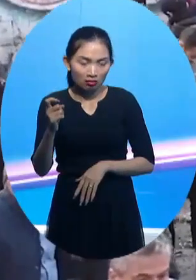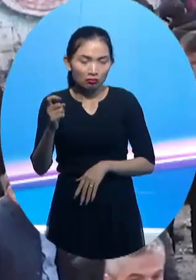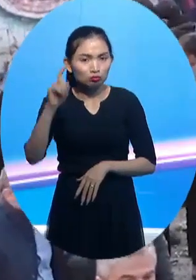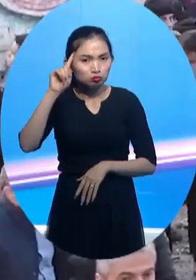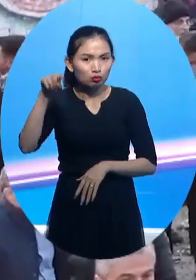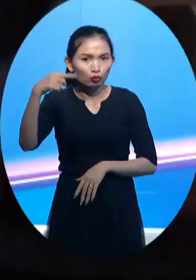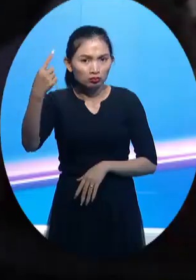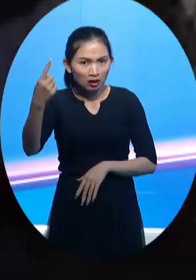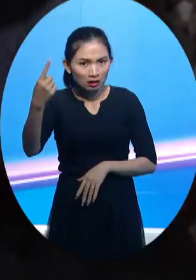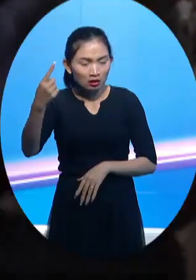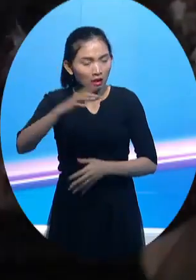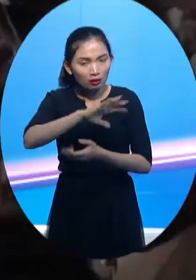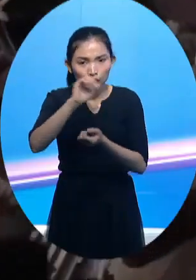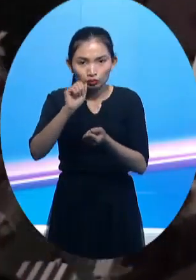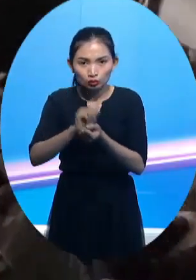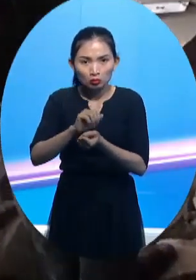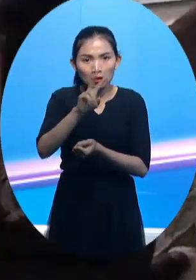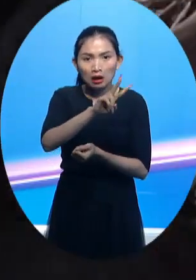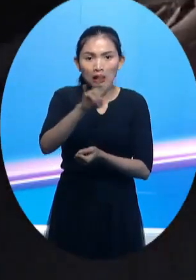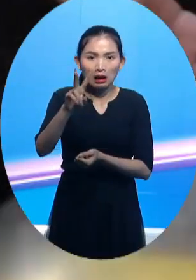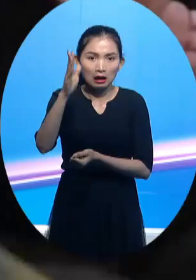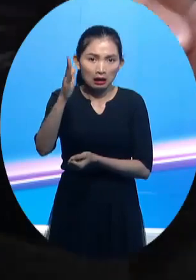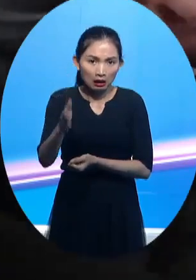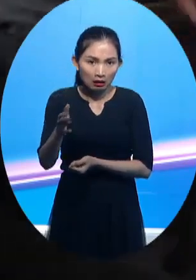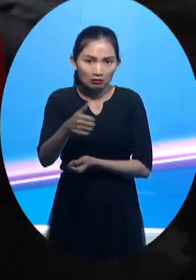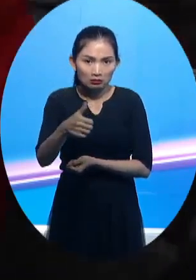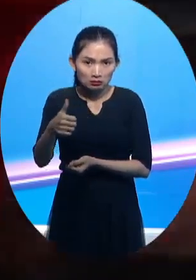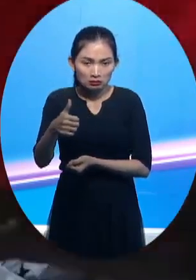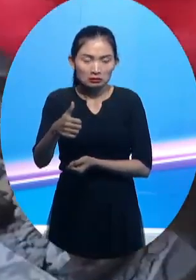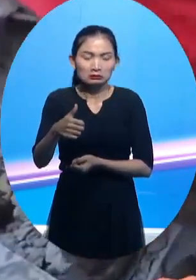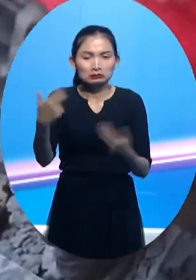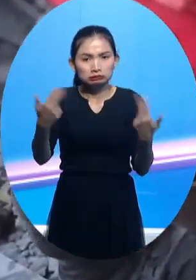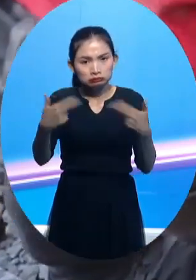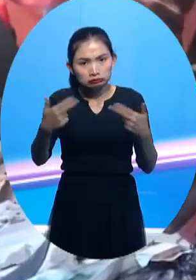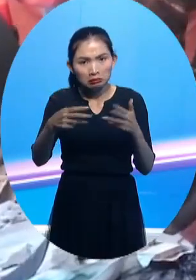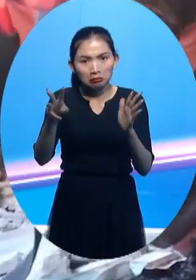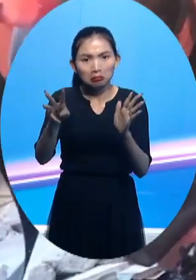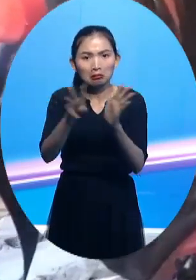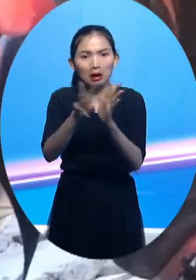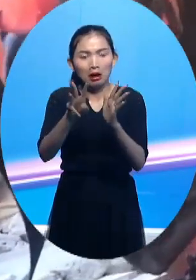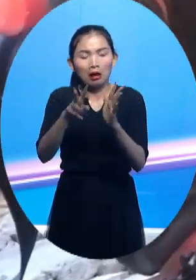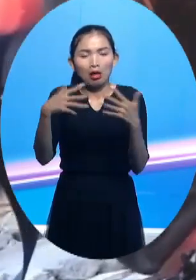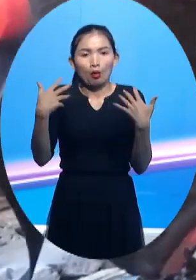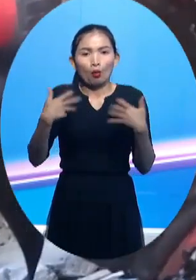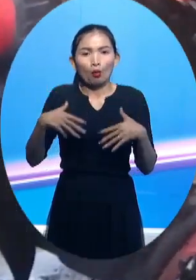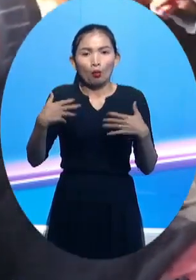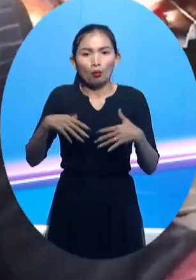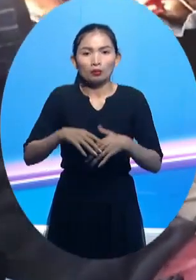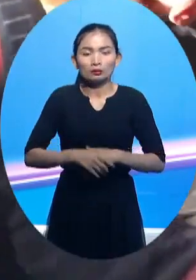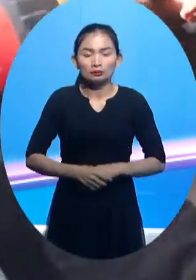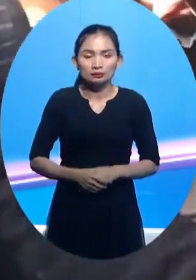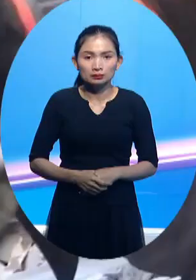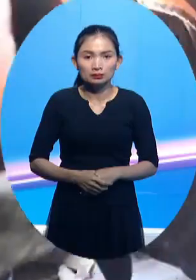Nương tổng số người chết lên hơn 22.000 người trong gần 3 tháng xung đột giữa hamas và Israel tại